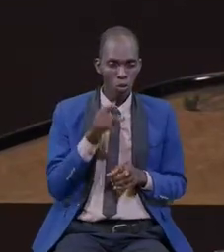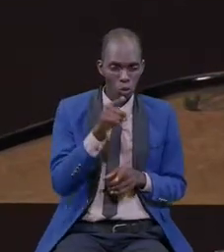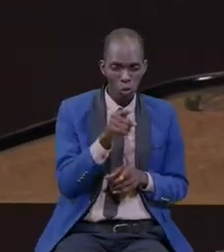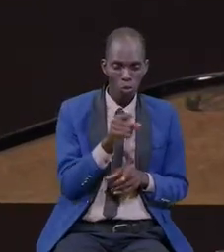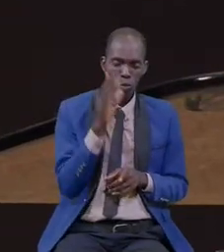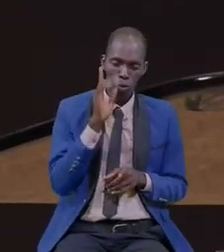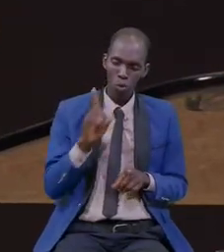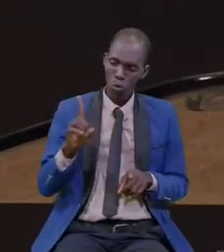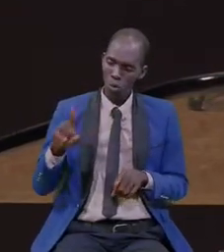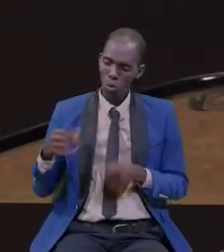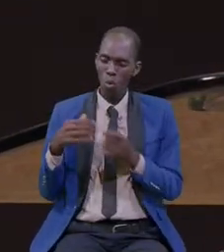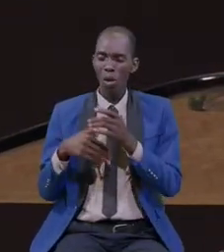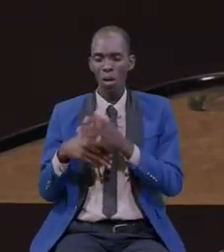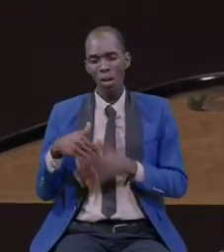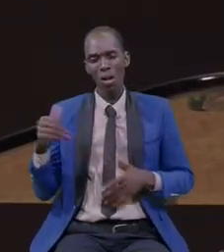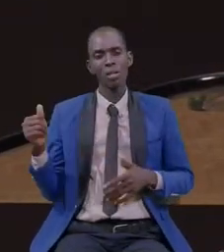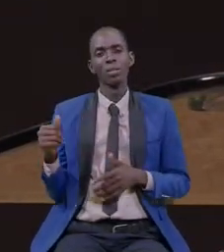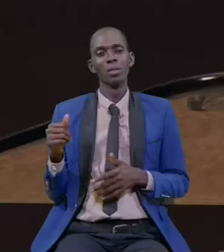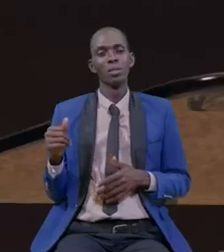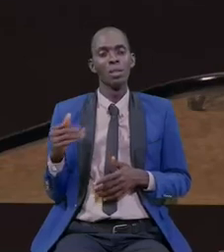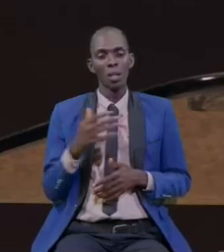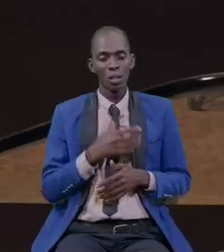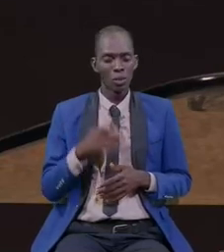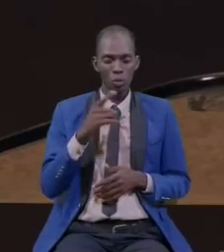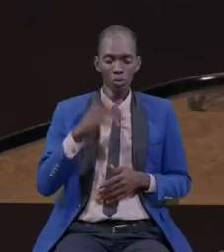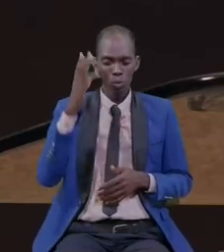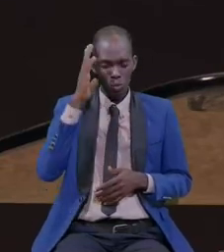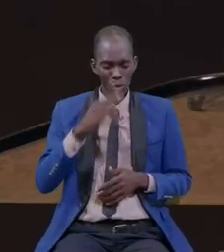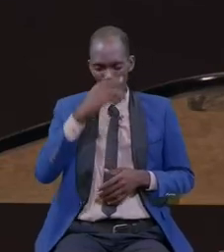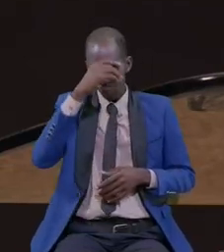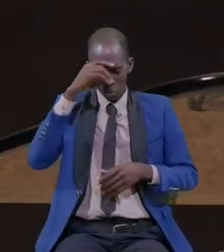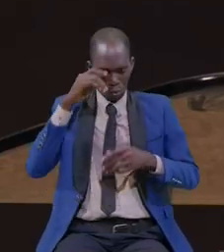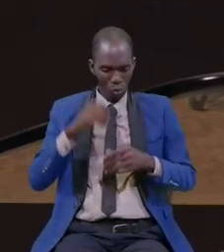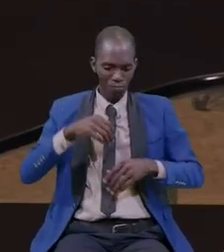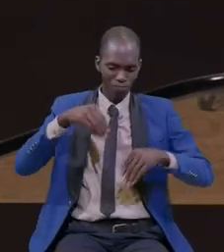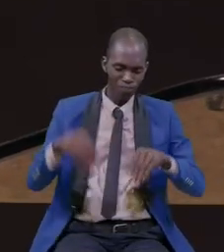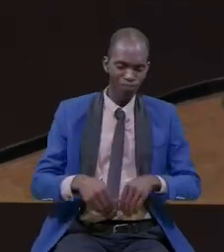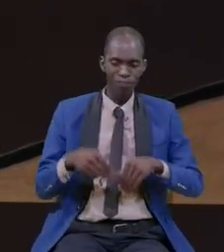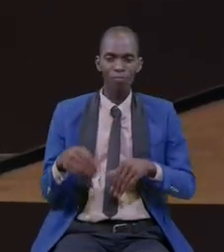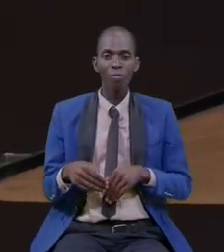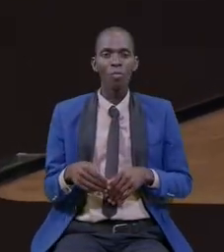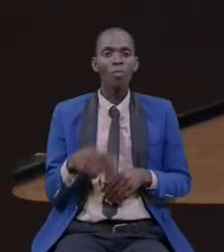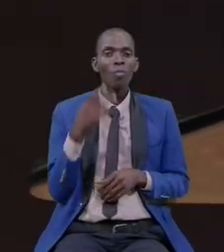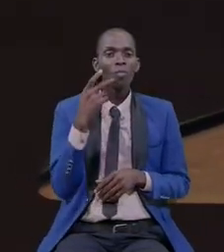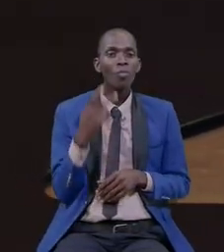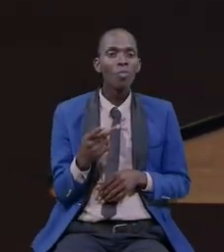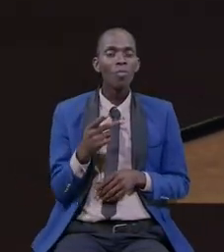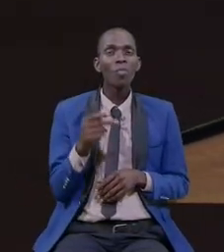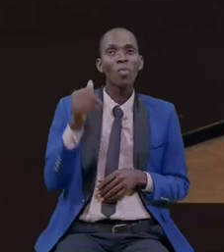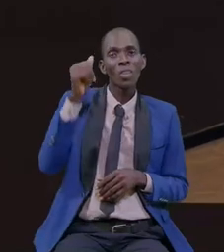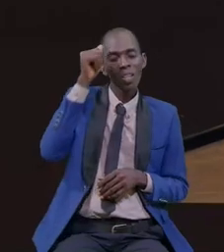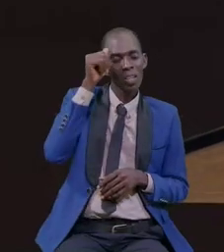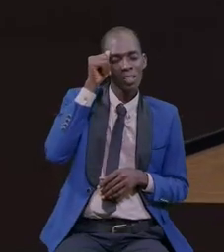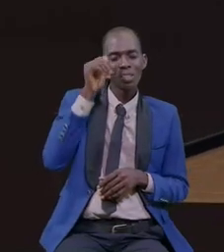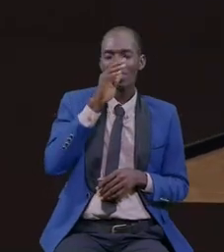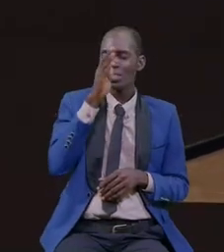espéré beaucoup en en travaillant mais tu auras peu mais il n'a pas plaidé il s'est tue il n'a pas demandé il n'a rien